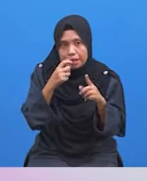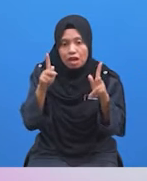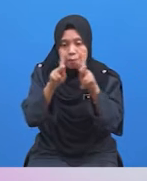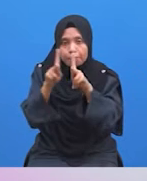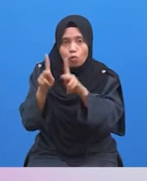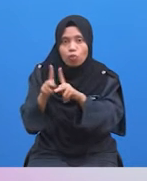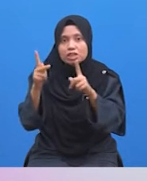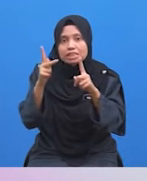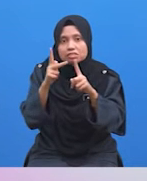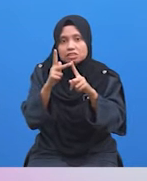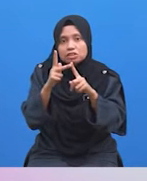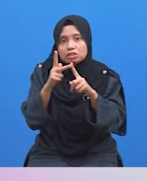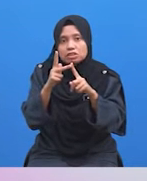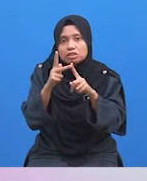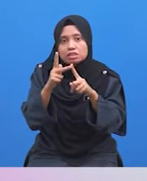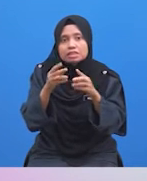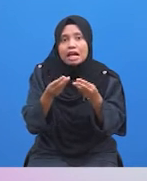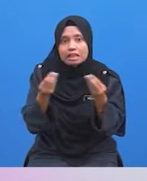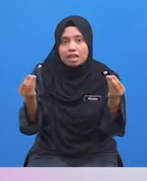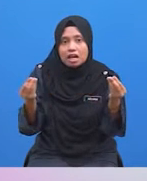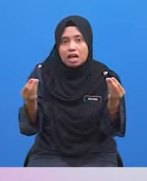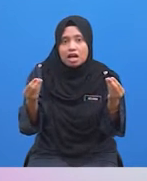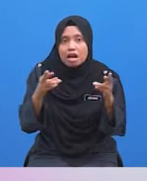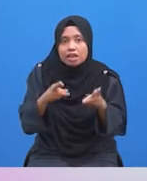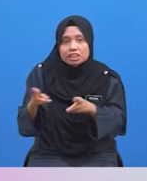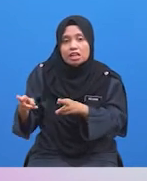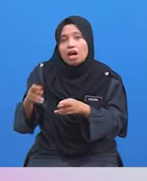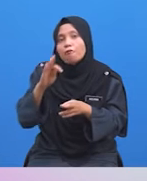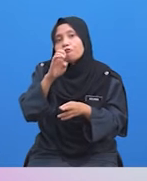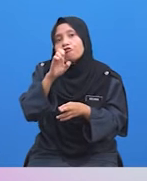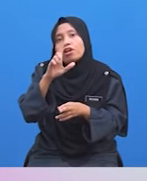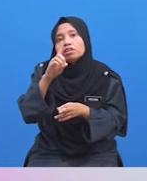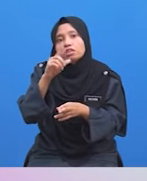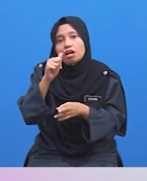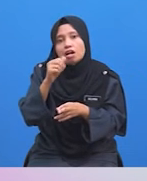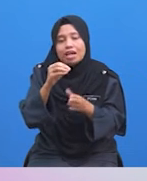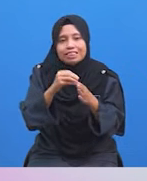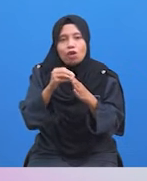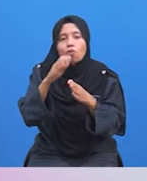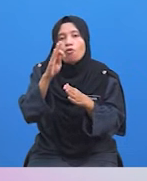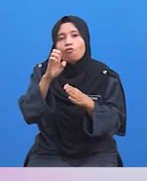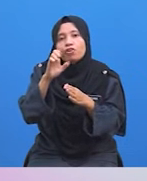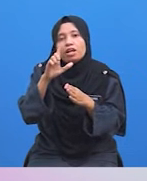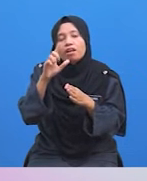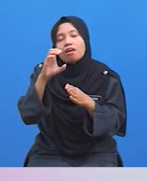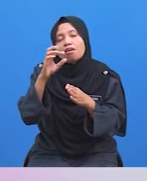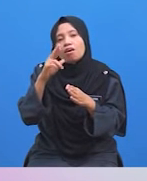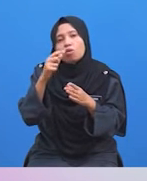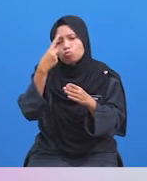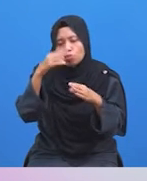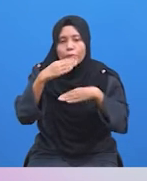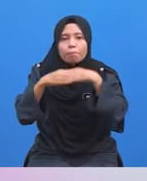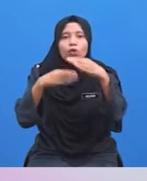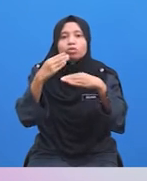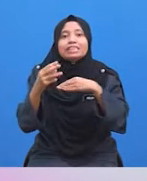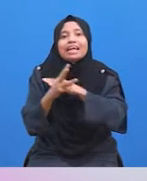kampung-kampung tradisional ke tanah feat rancangan felda dan felcra di bawah program pembangunan